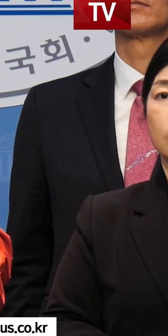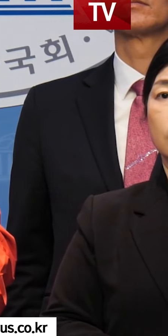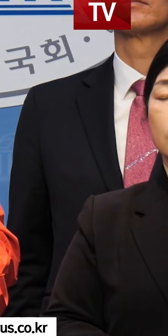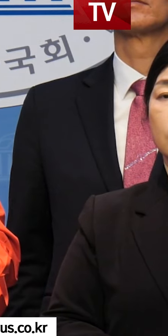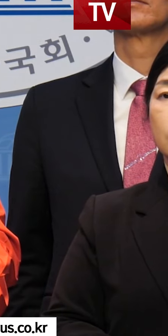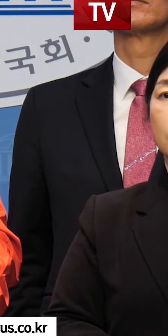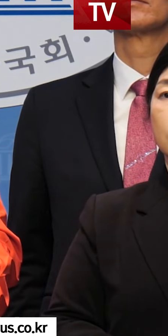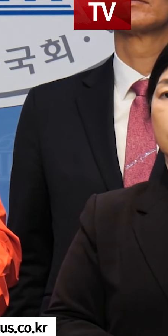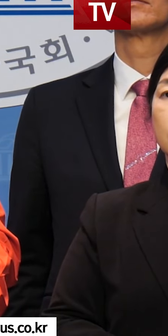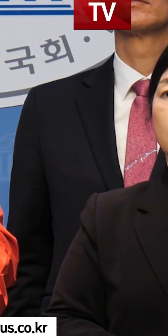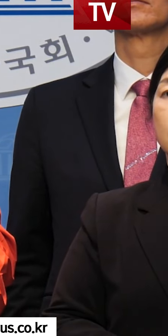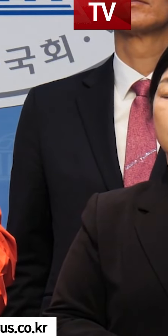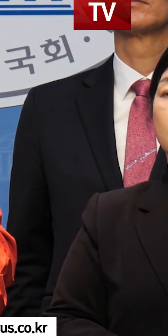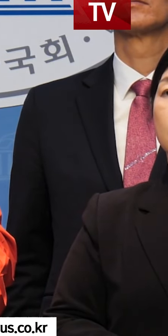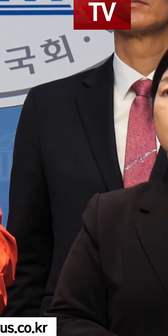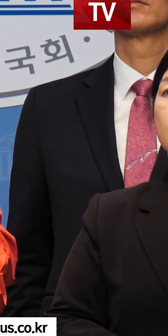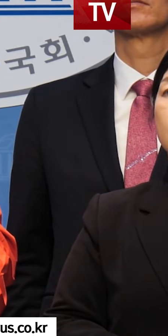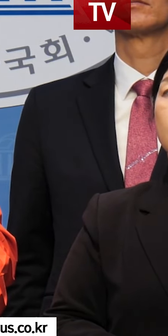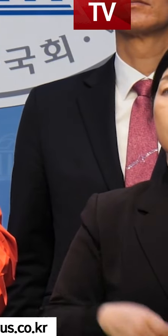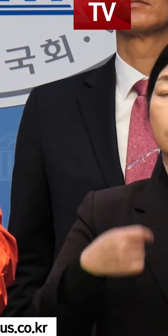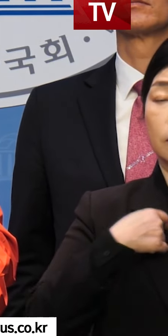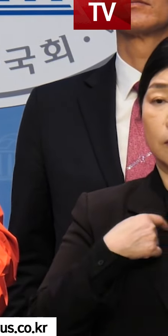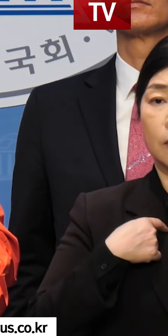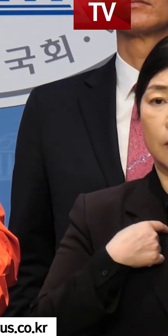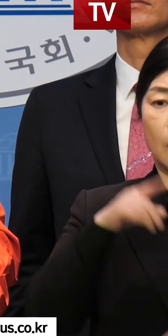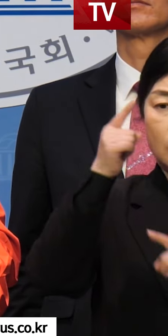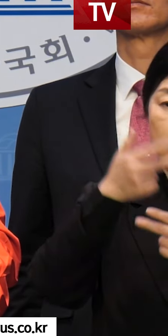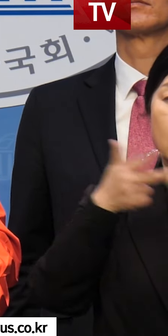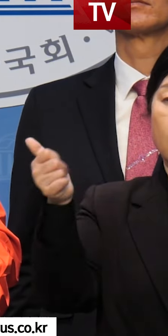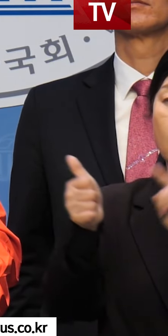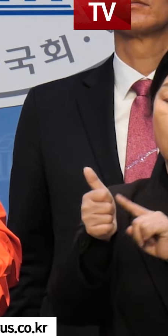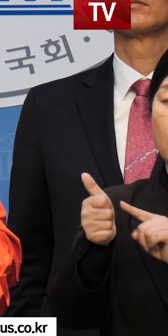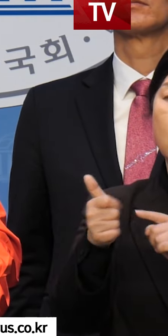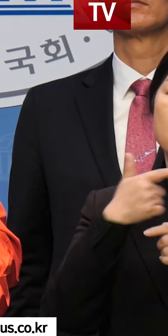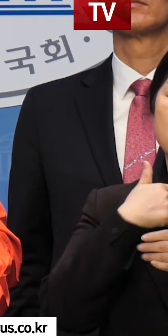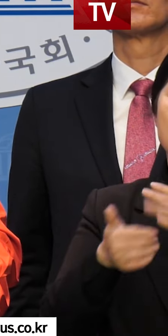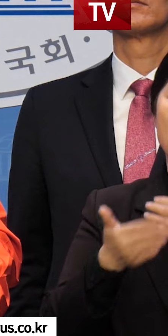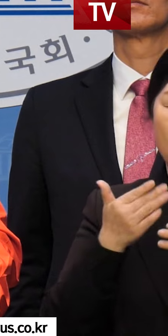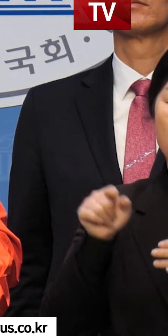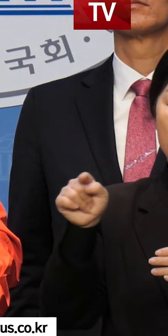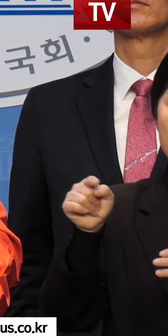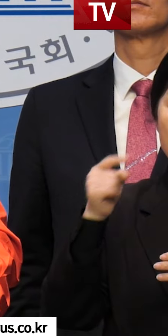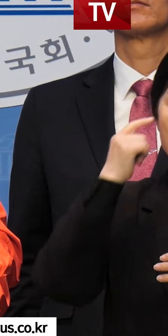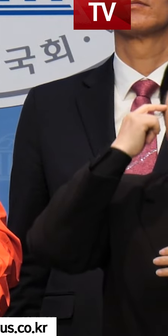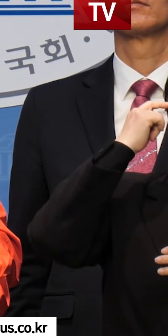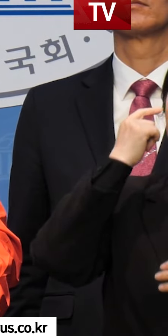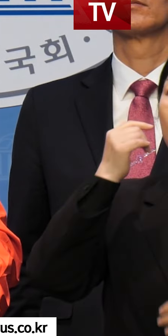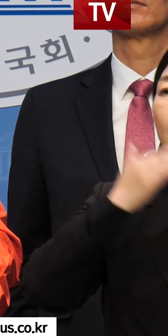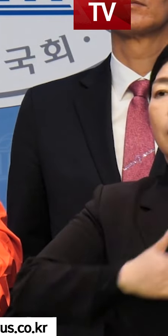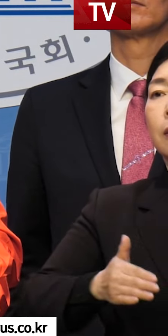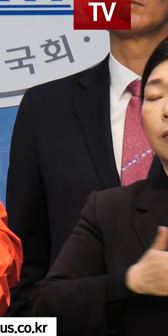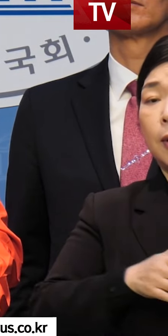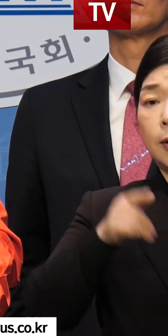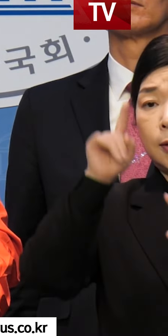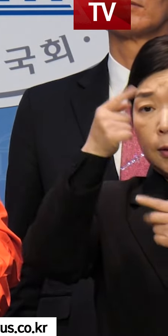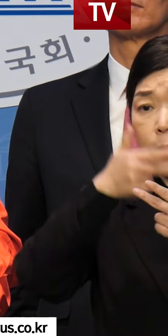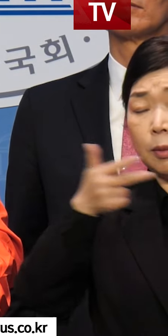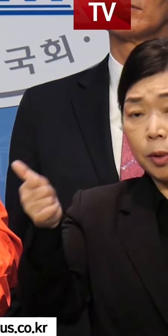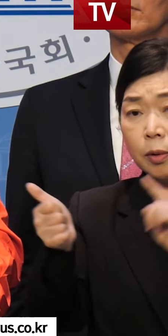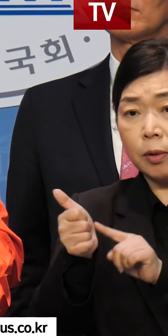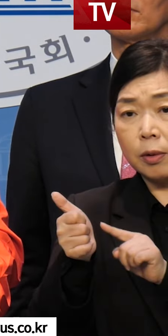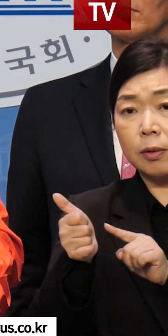죄송합니다. 저는 이재명에게 겪었던 그 경험 때문에 이재명의 경기도가